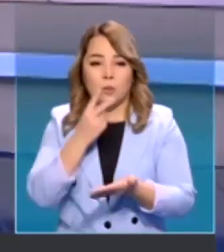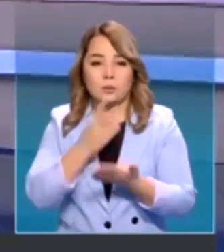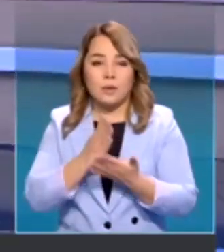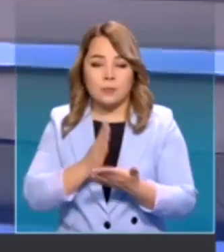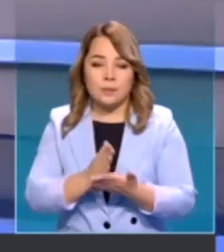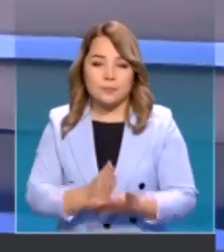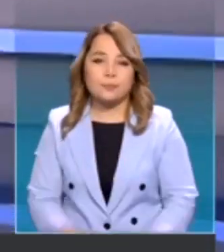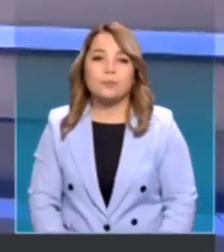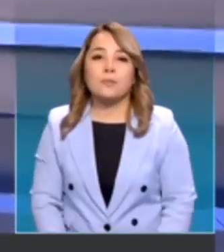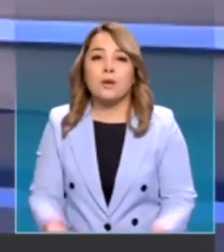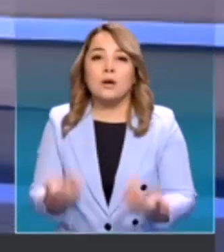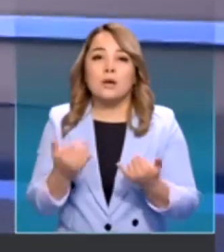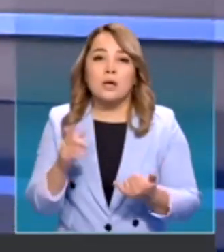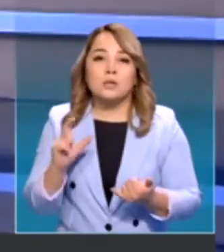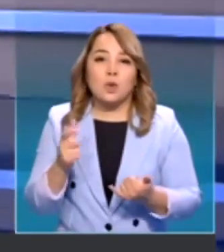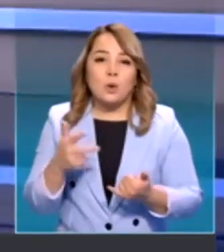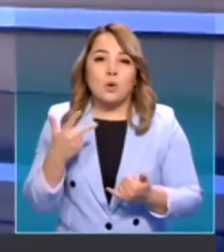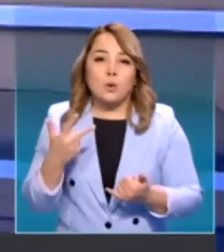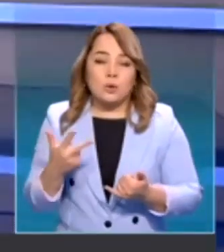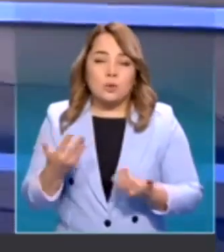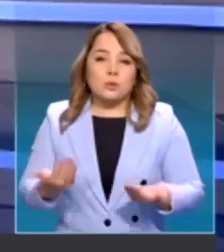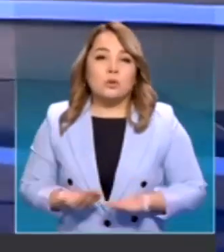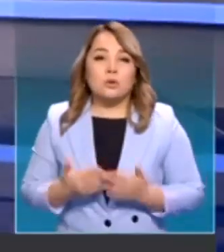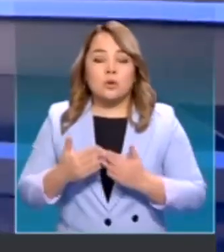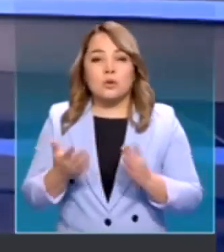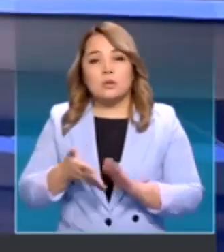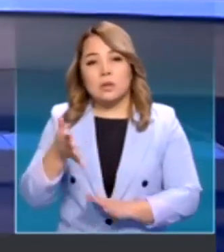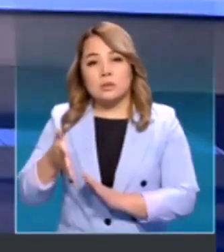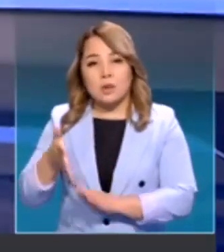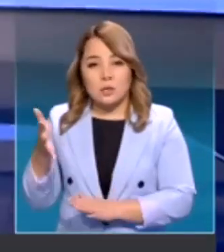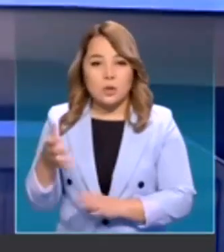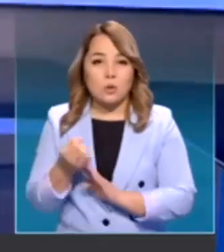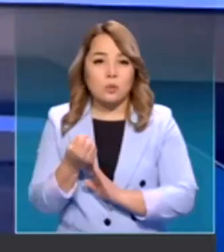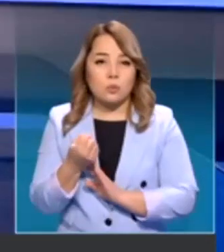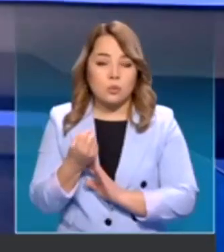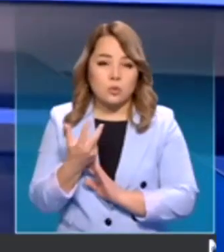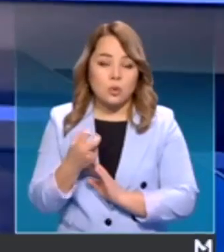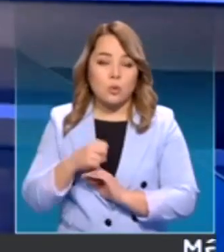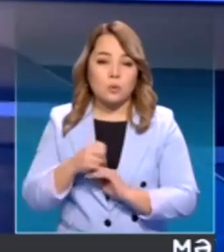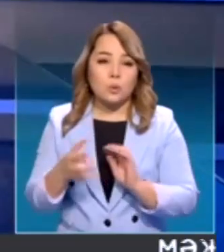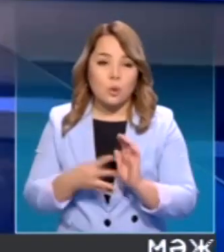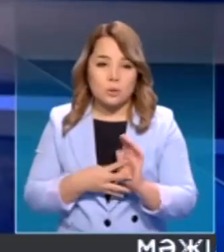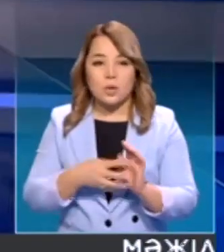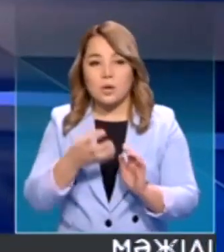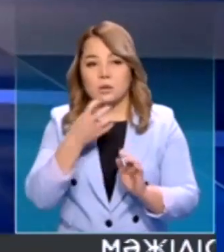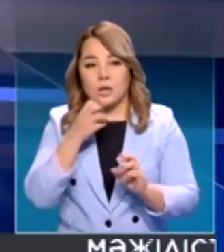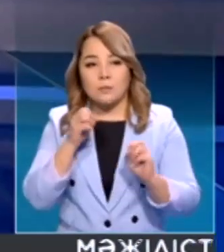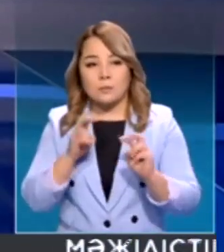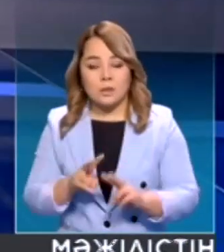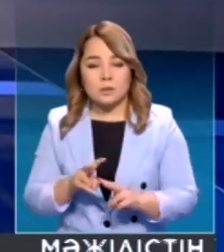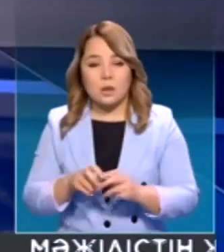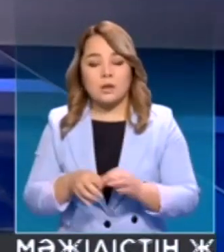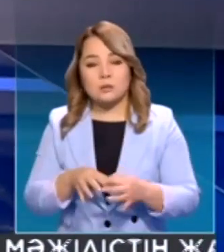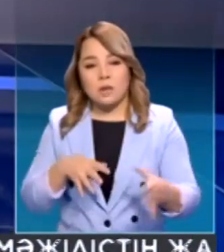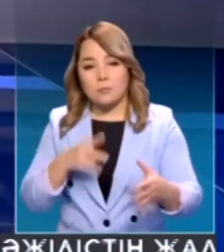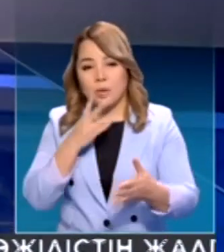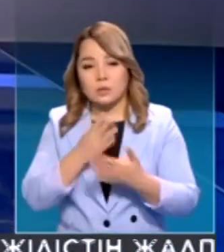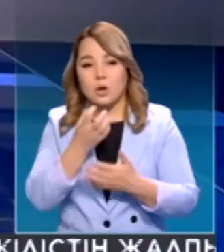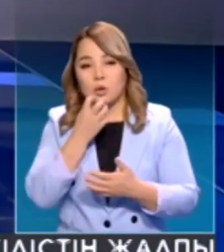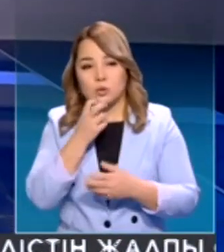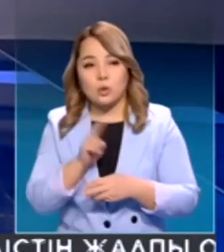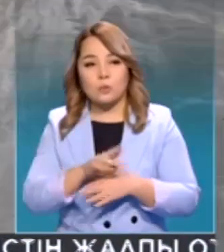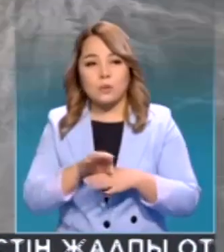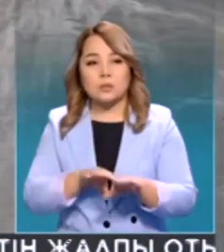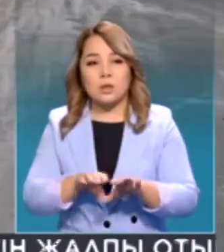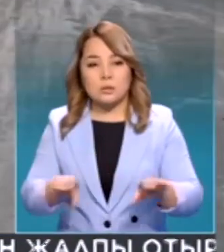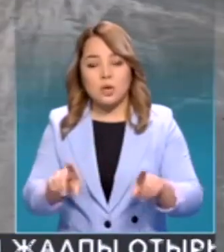Бүгін таңертең Екібастұзда 3 көпқабатты және 319 жер үй мен 11 коммерциялық нысан жылудан ажыратылды. Себебі жылу құбырларын жөндеу